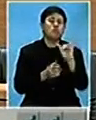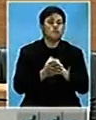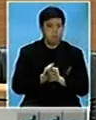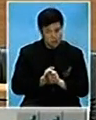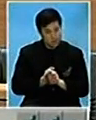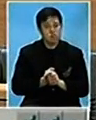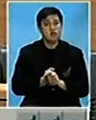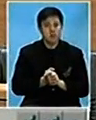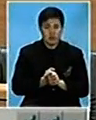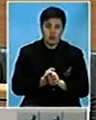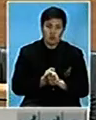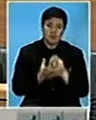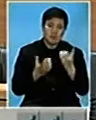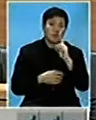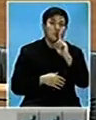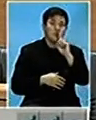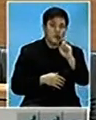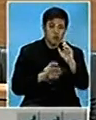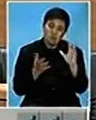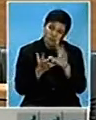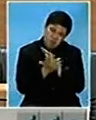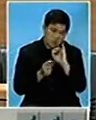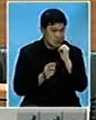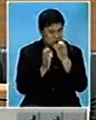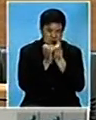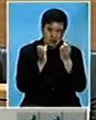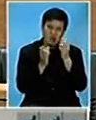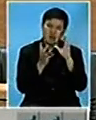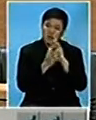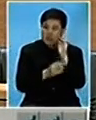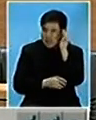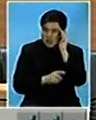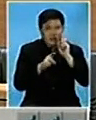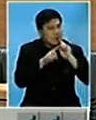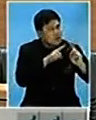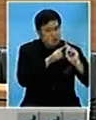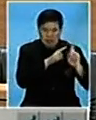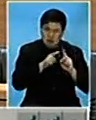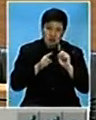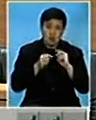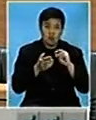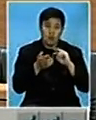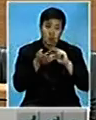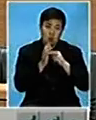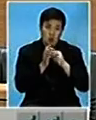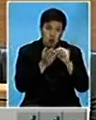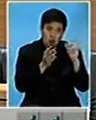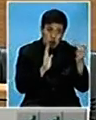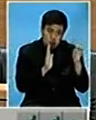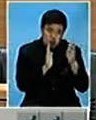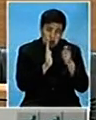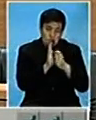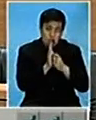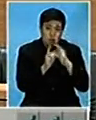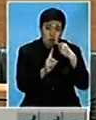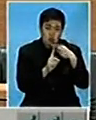าประเพณีศีลธรรมจริยธรรมวัฒนธรรมและความเชื่อเหล่านี้จะถูกนำมาประกอบ